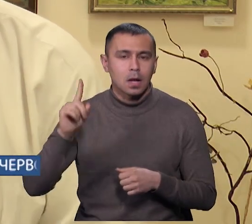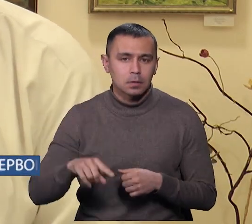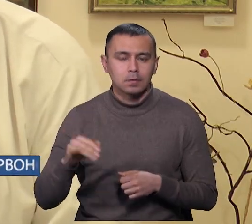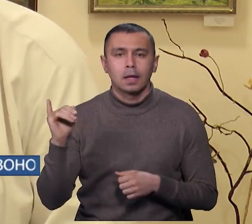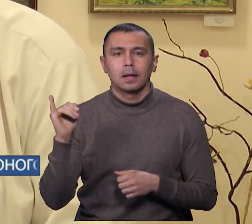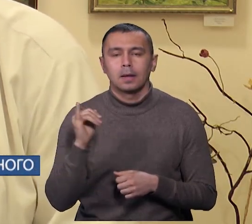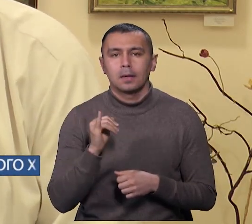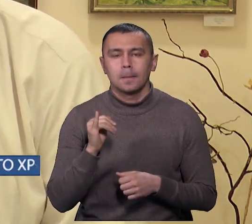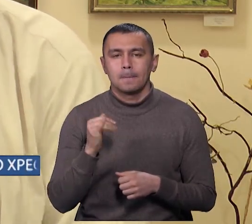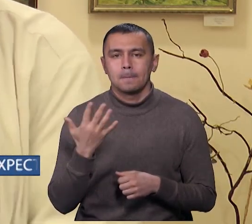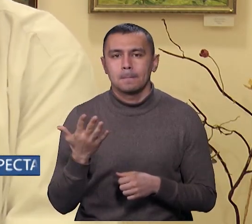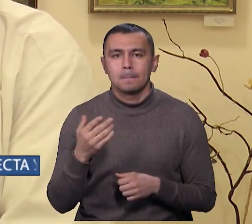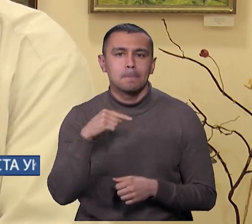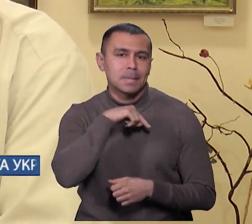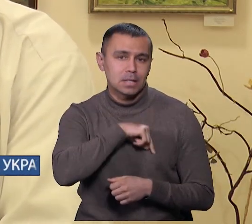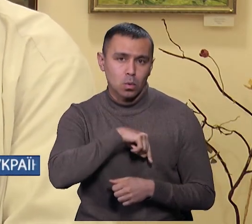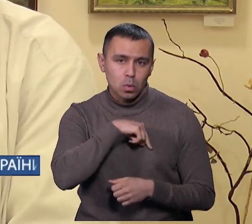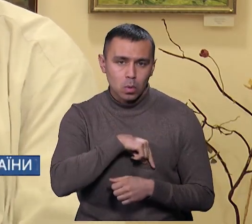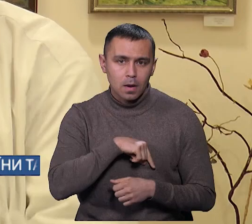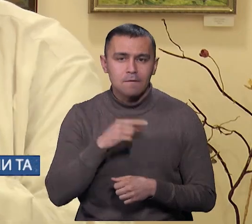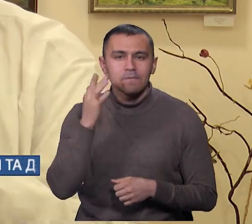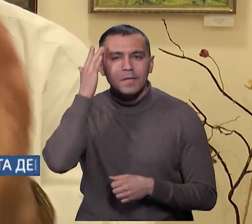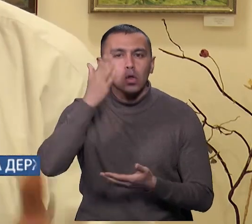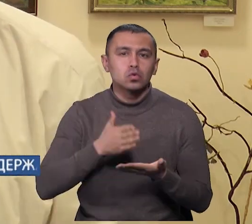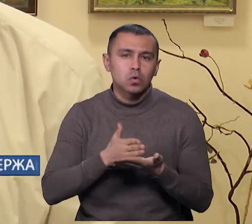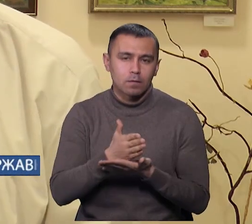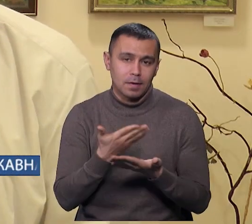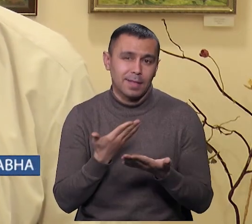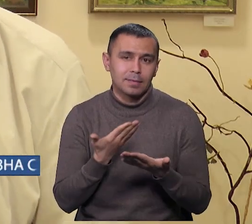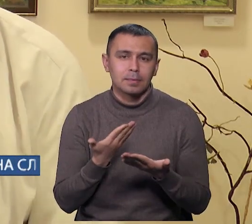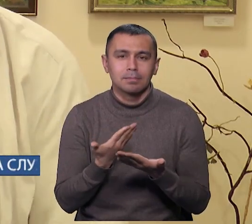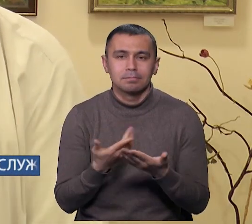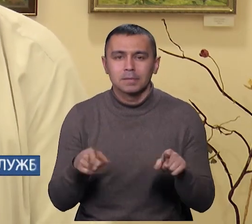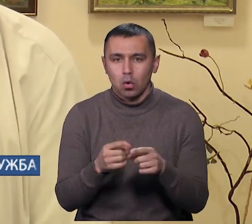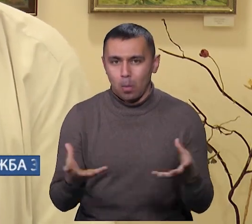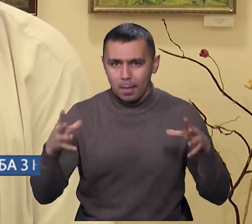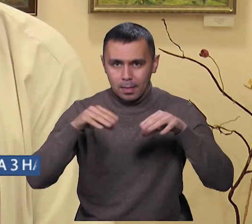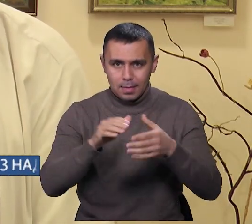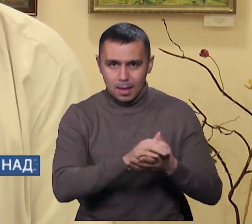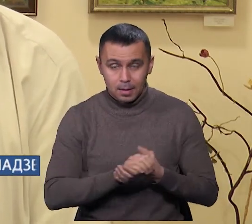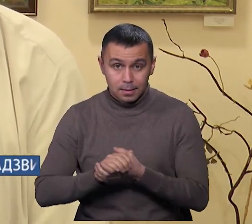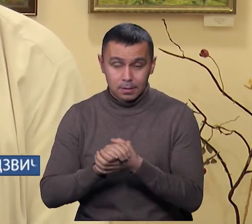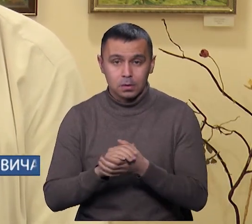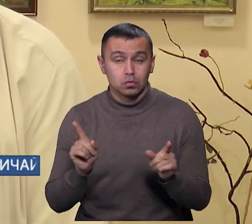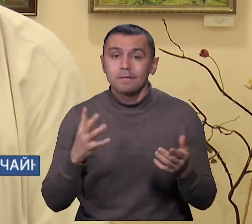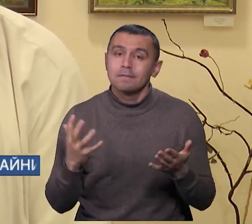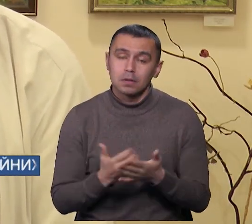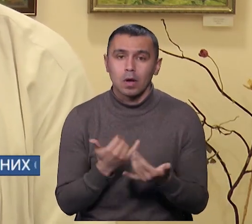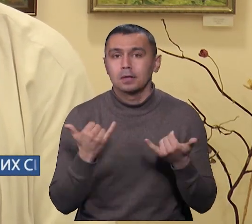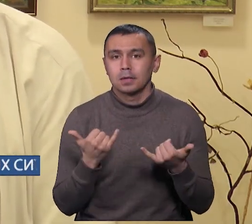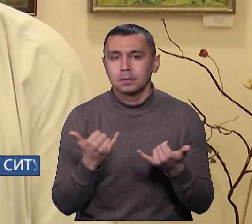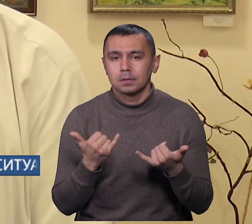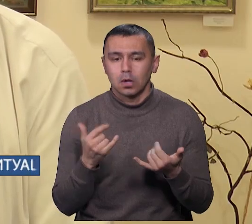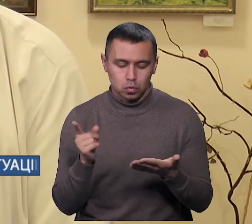от, психології і філософії, десь так от об'єднати. От. Ну, щось вийшло, зараз